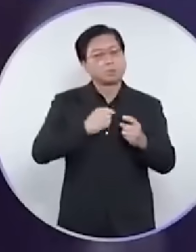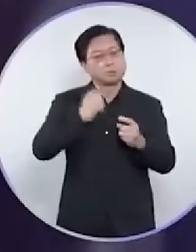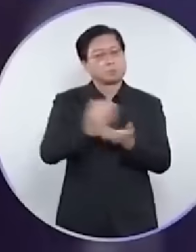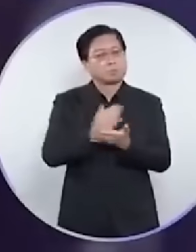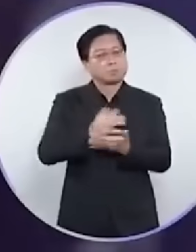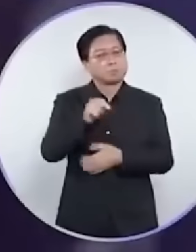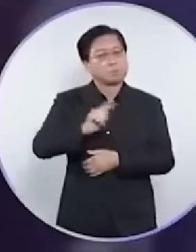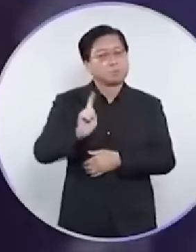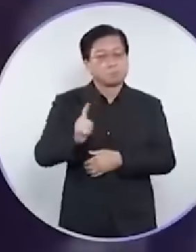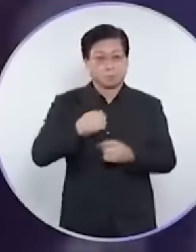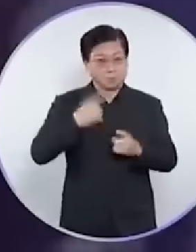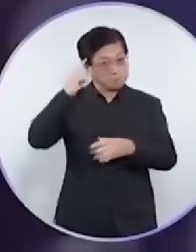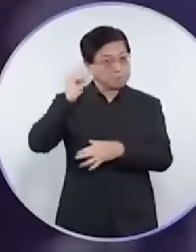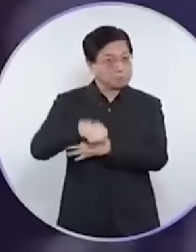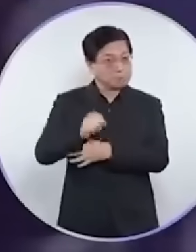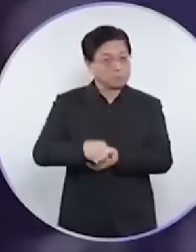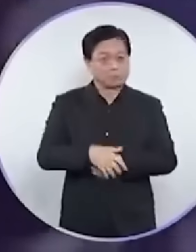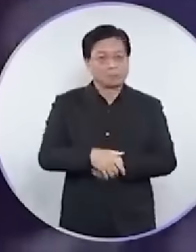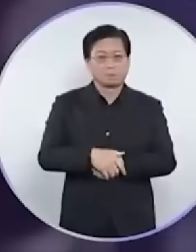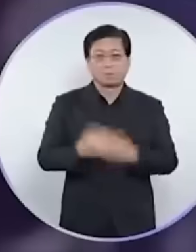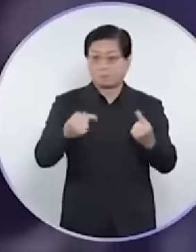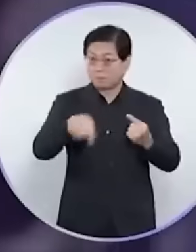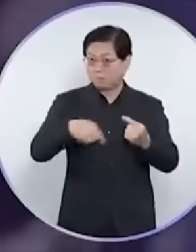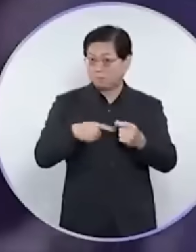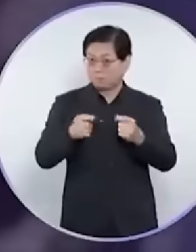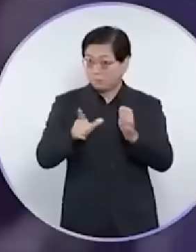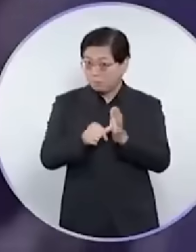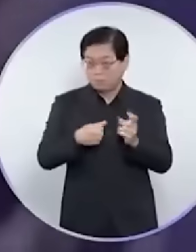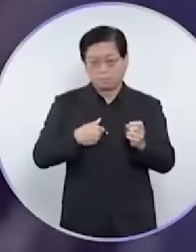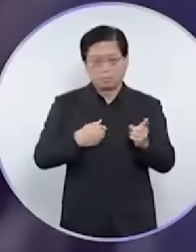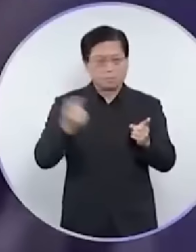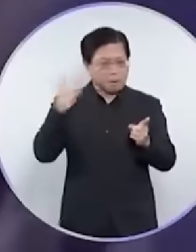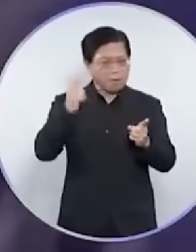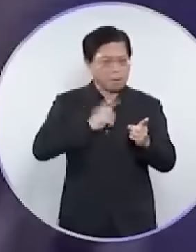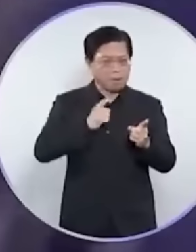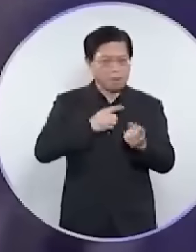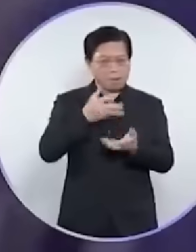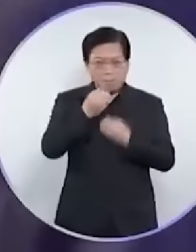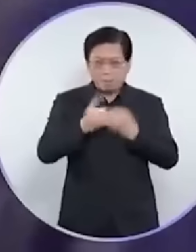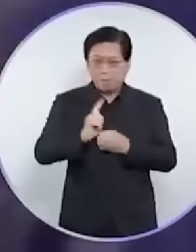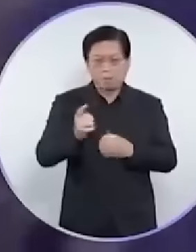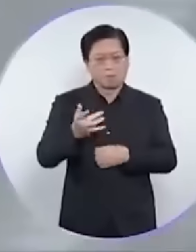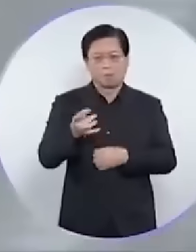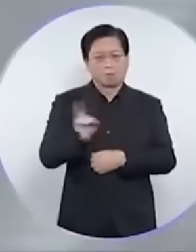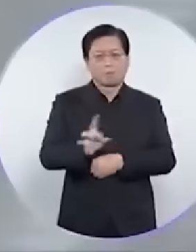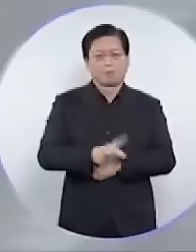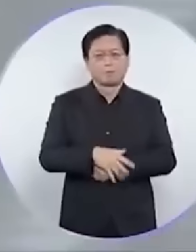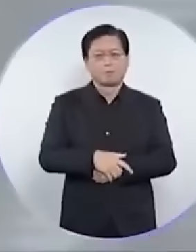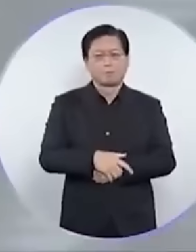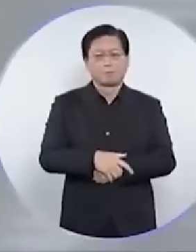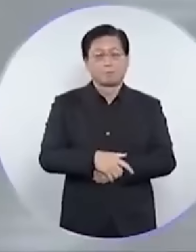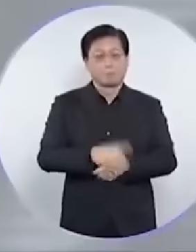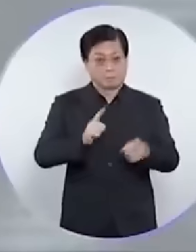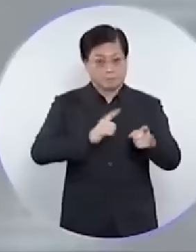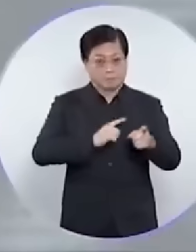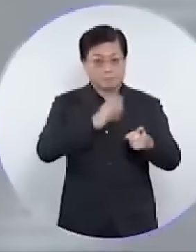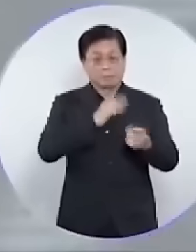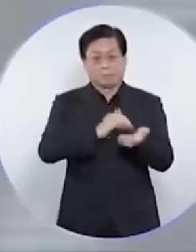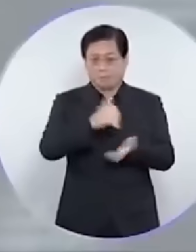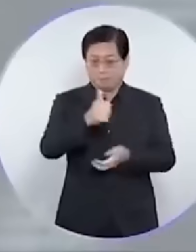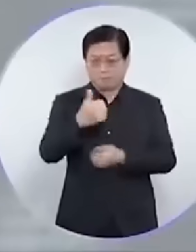么？你也同意这样做吗？在那段时间，我没有听过你有讲任何一句话。作为医